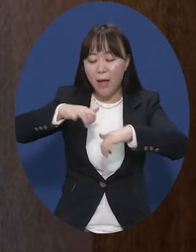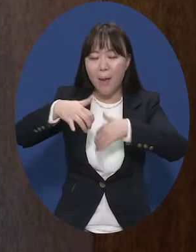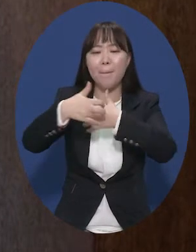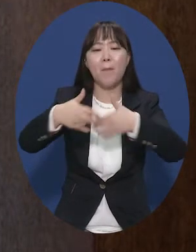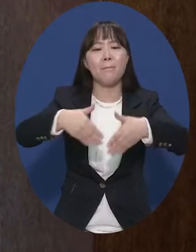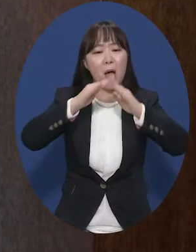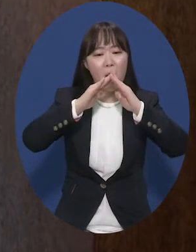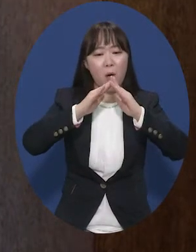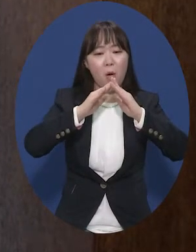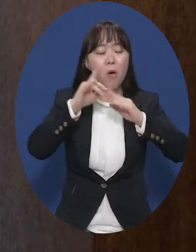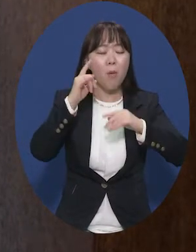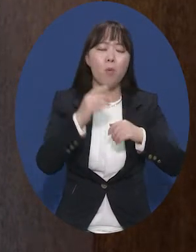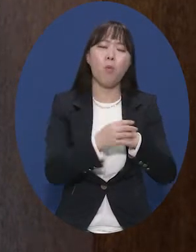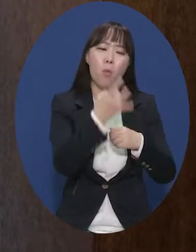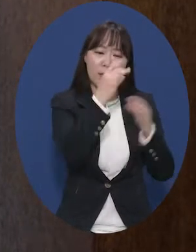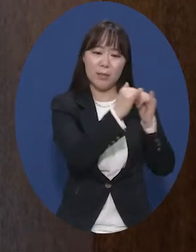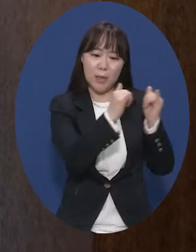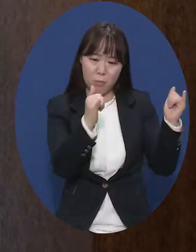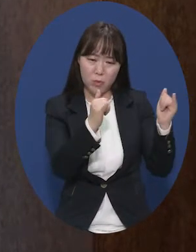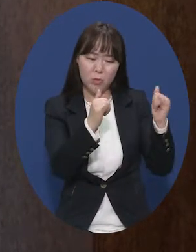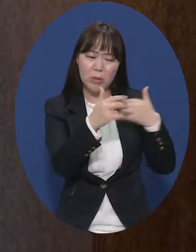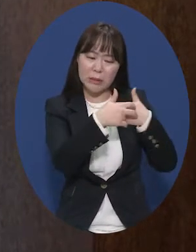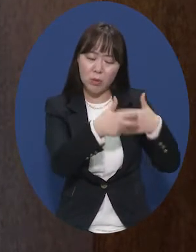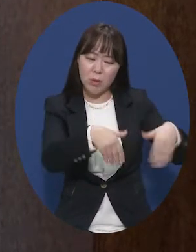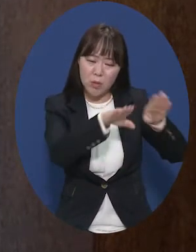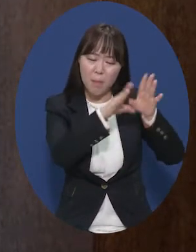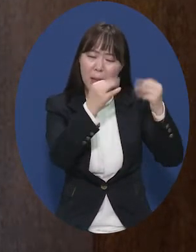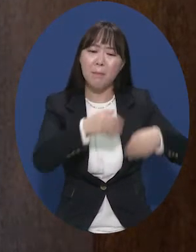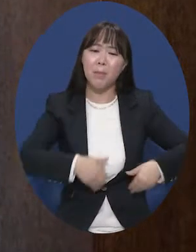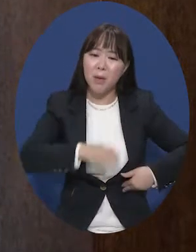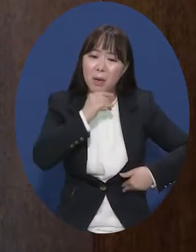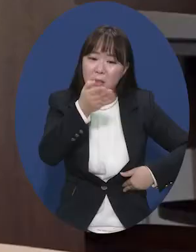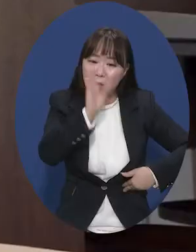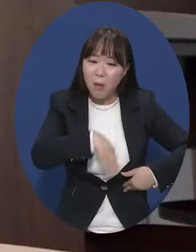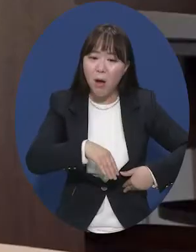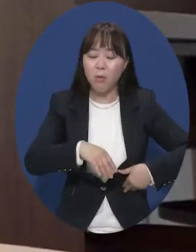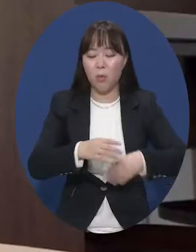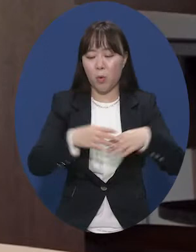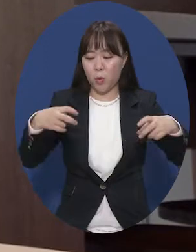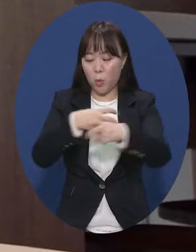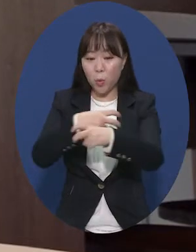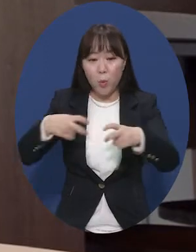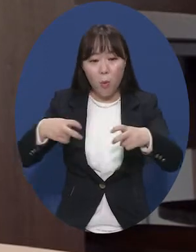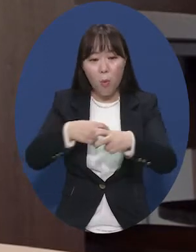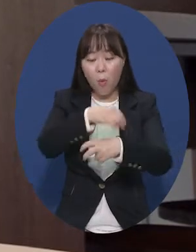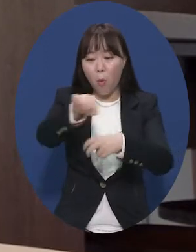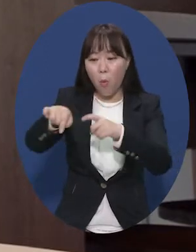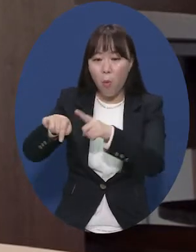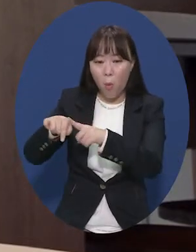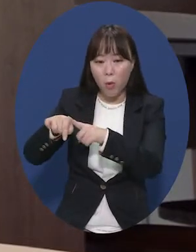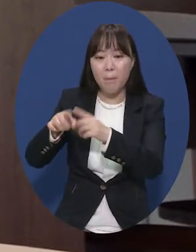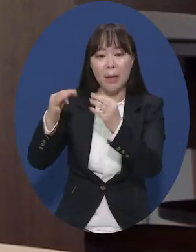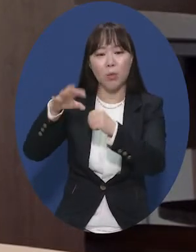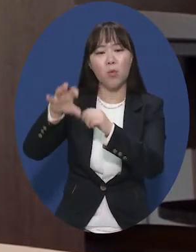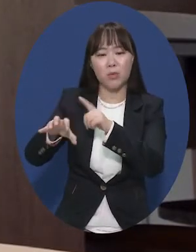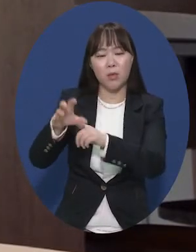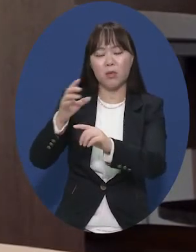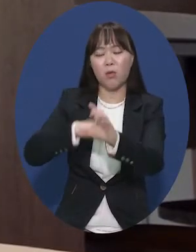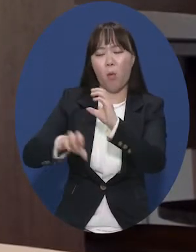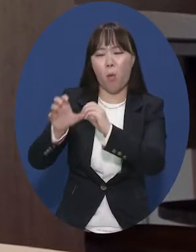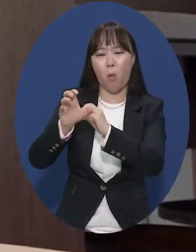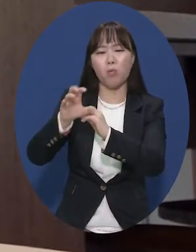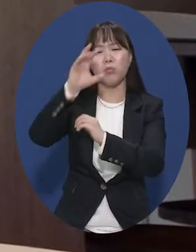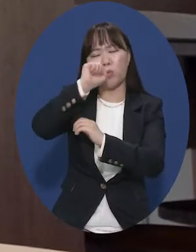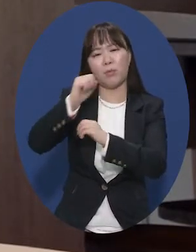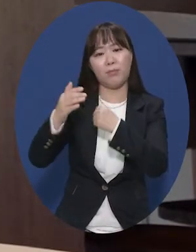했어요. 원주민들 또한 많은 의료시설이 필요한데 병원 같은 경우는 교통의 요지에 있어야 더 많은 능력을 발휘할